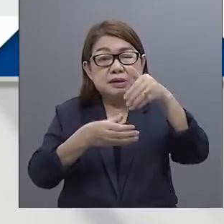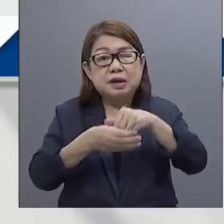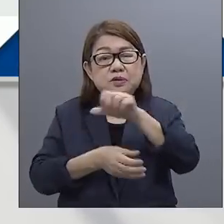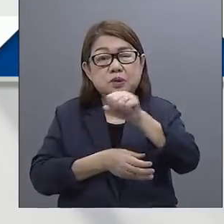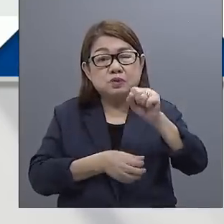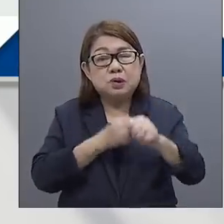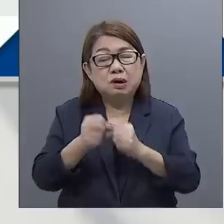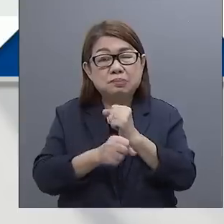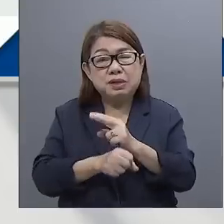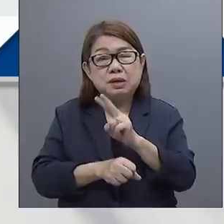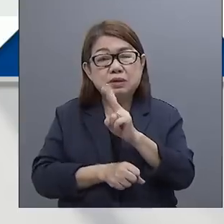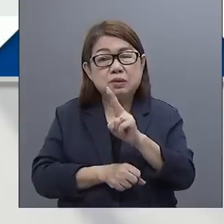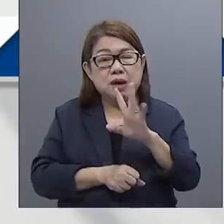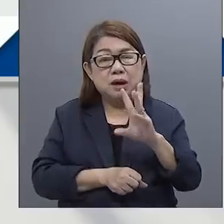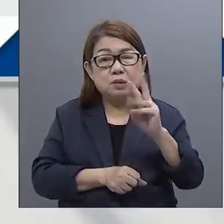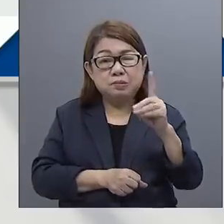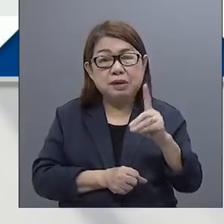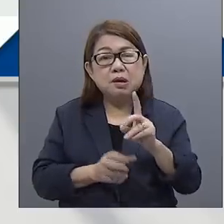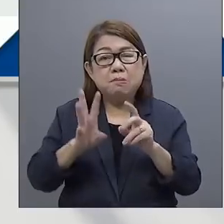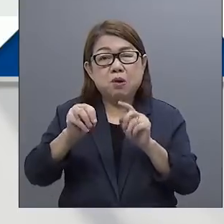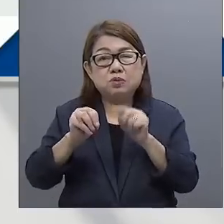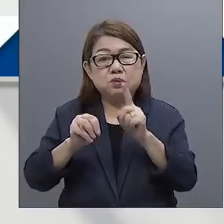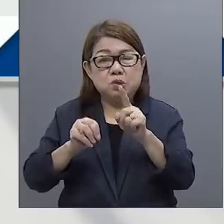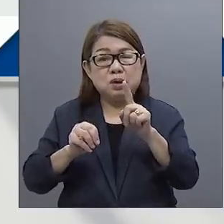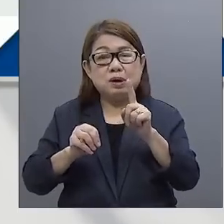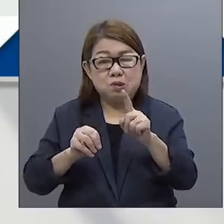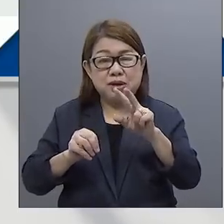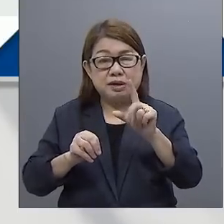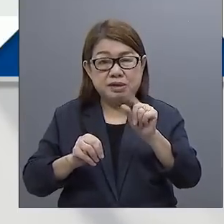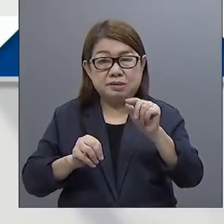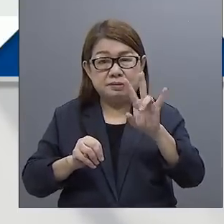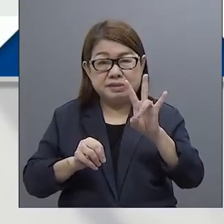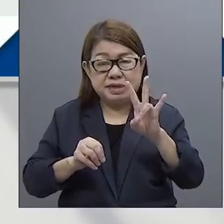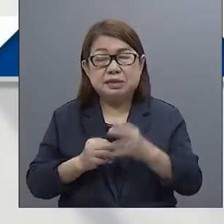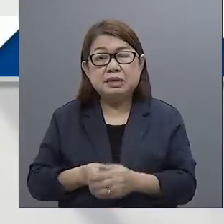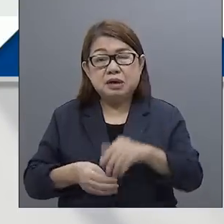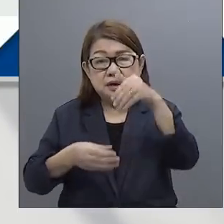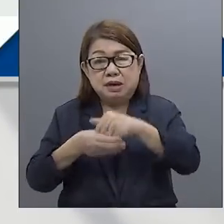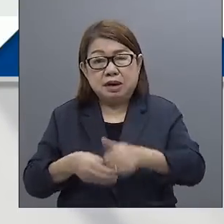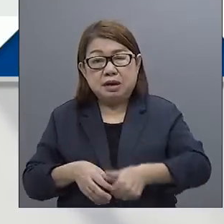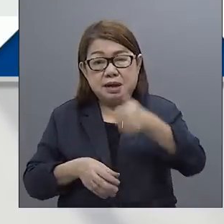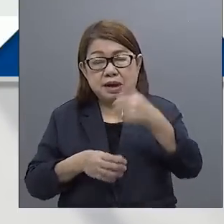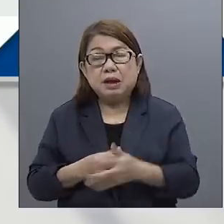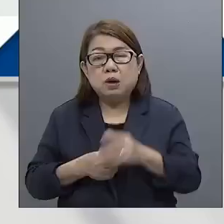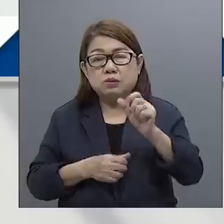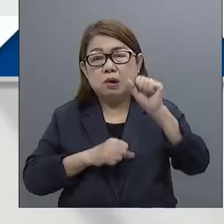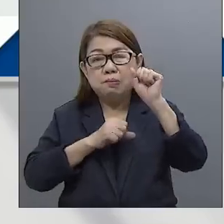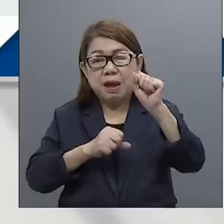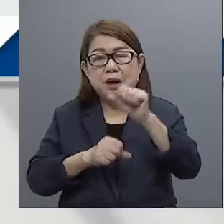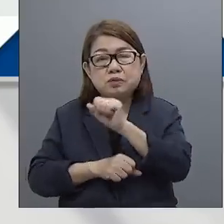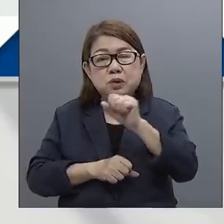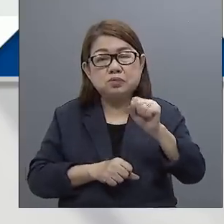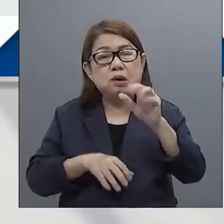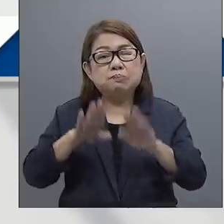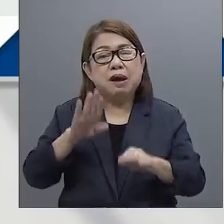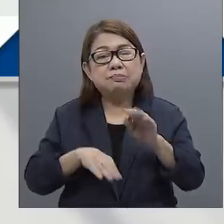า127เขียนเอาไว้ค่ะว่าเลือกตั้งแล้วให้ประกาศผลเลือกตั้งส.ส.จำนวนไม่น้อยกว่า